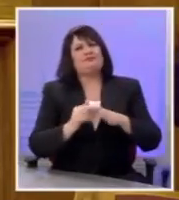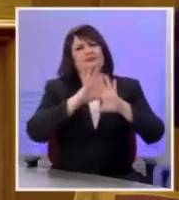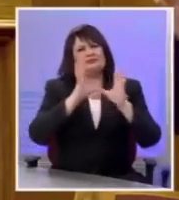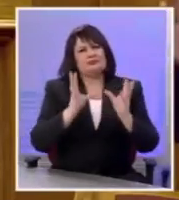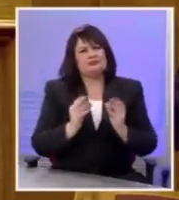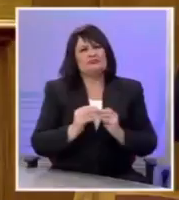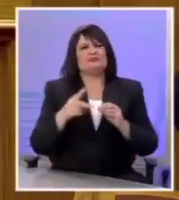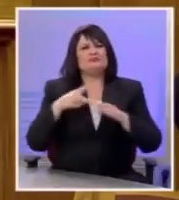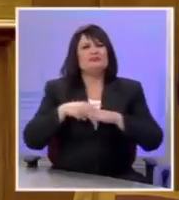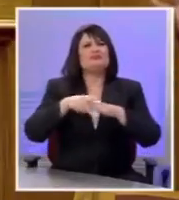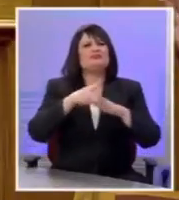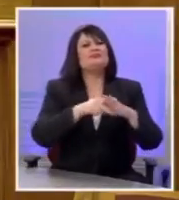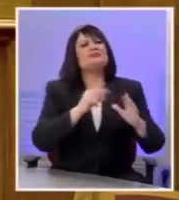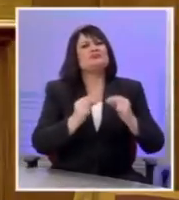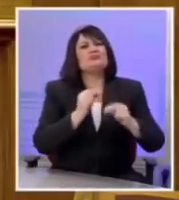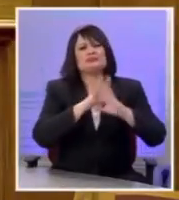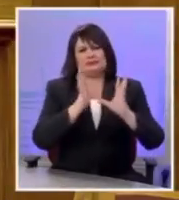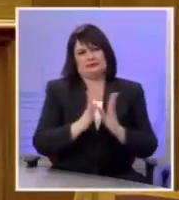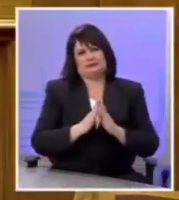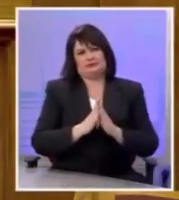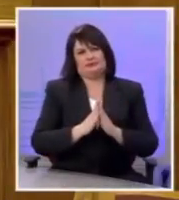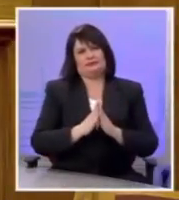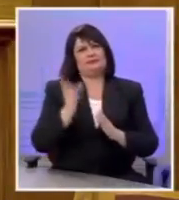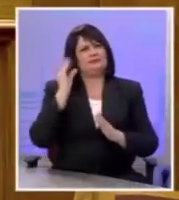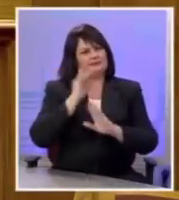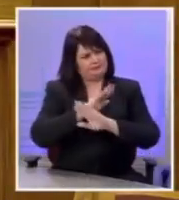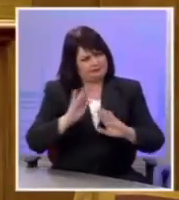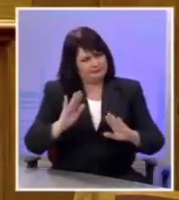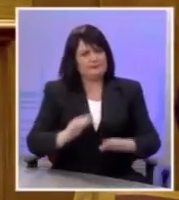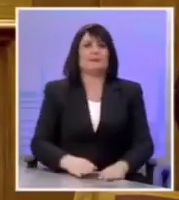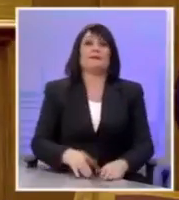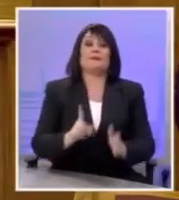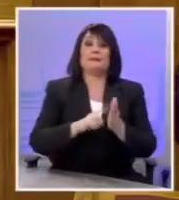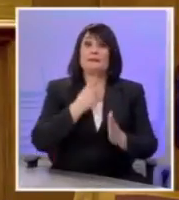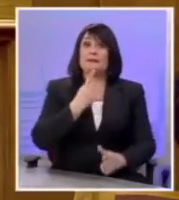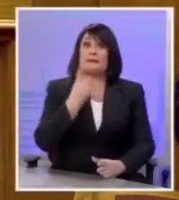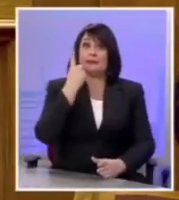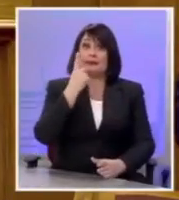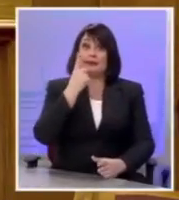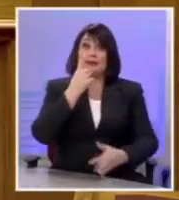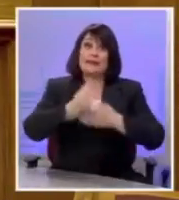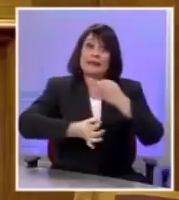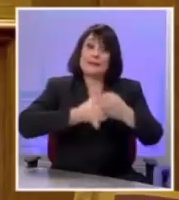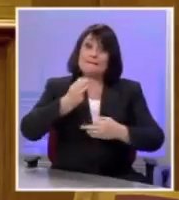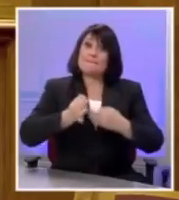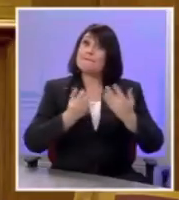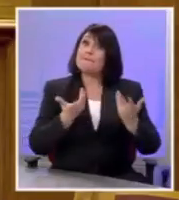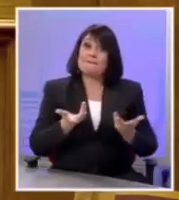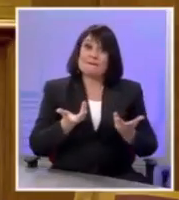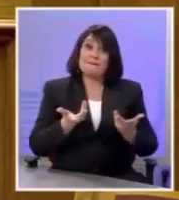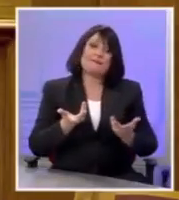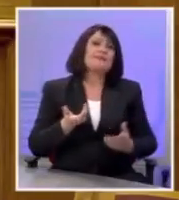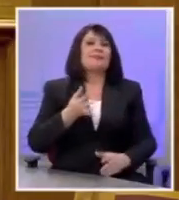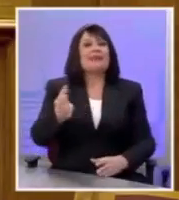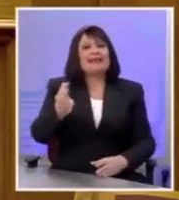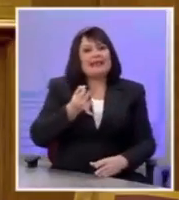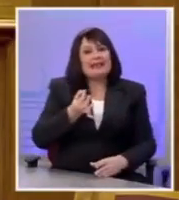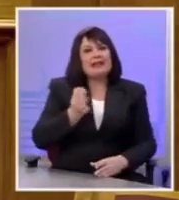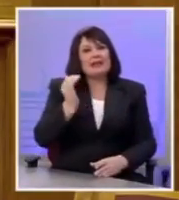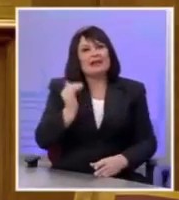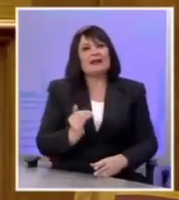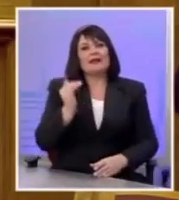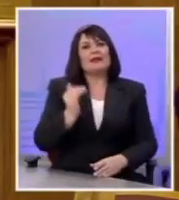έχουν συζητηθεί, νομίζω τα επιχειρήματα έχουν ακουστεί. Πρέπει να σας πω ένα επιχείρημα που λέτε πόσο